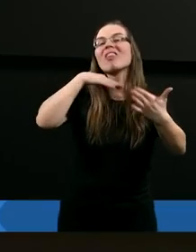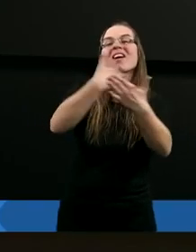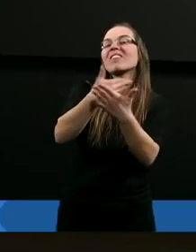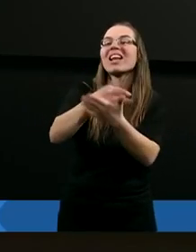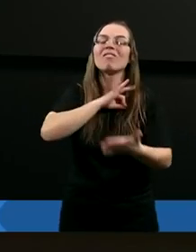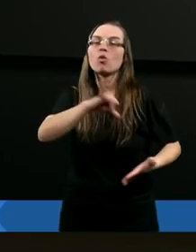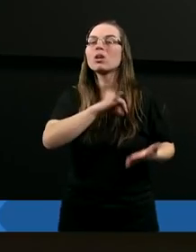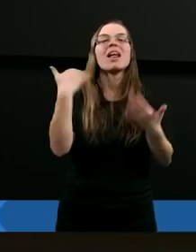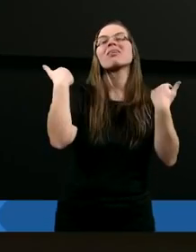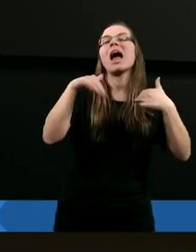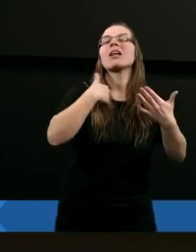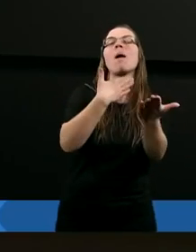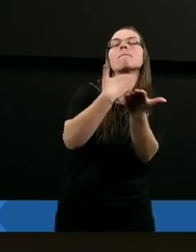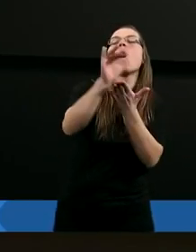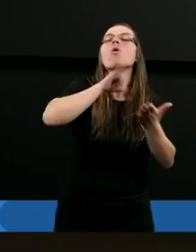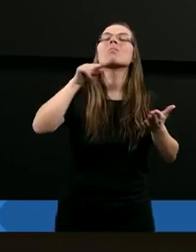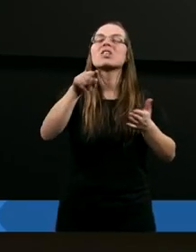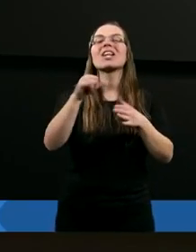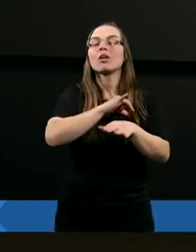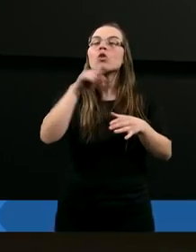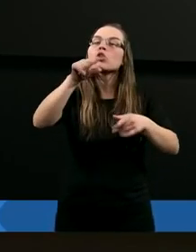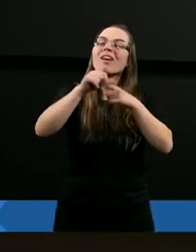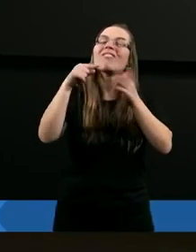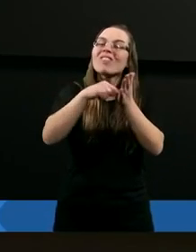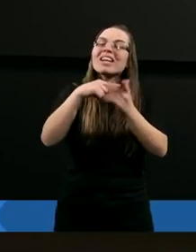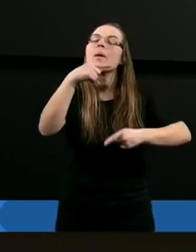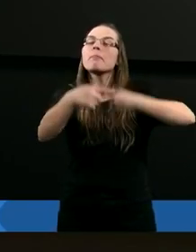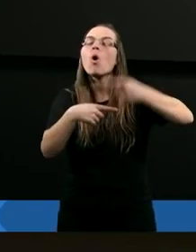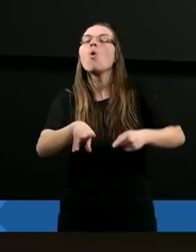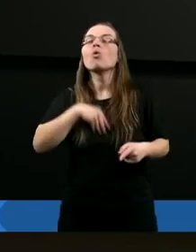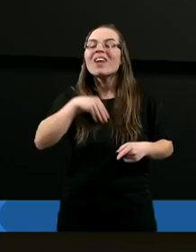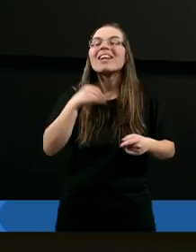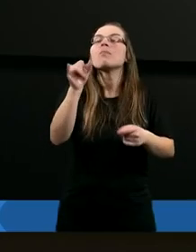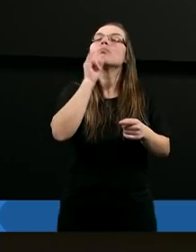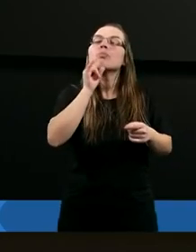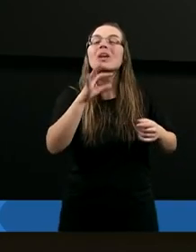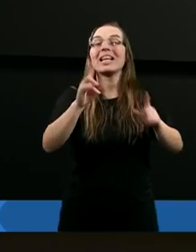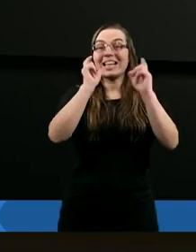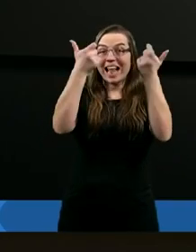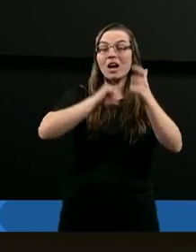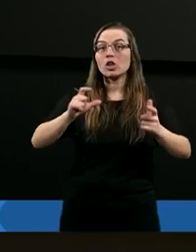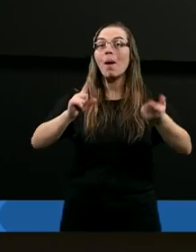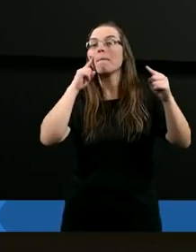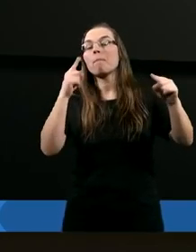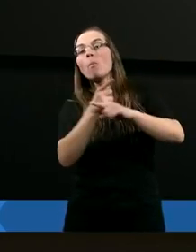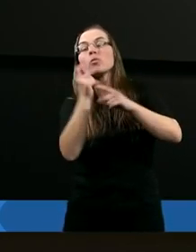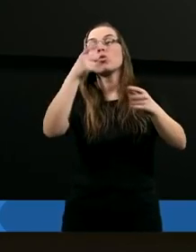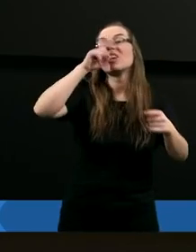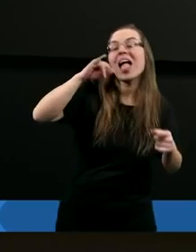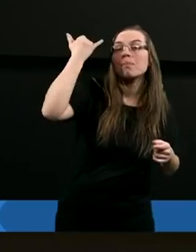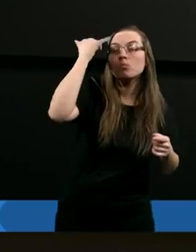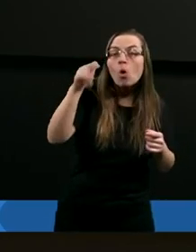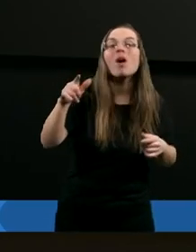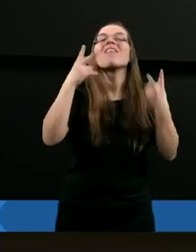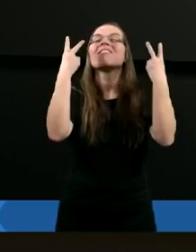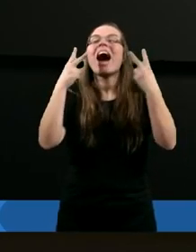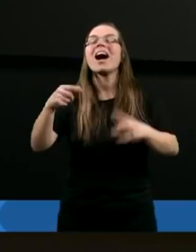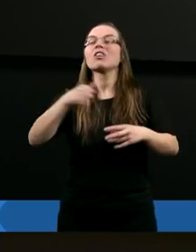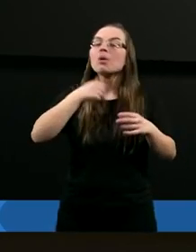pozbyć. To jest właśnie proces uświęcenia. Zdarzy się pomyłka, upadniemy, ale tak naprawdę